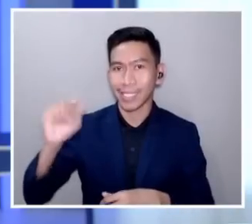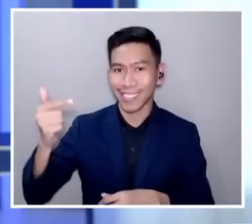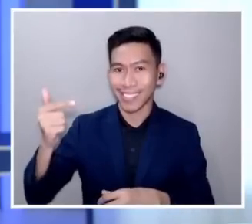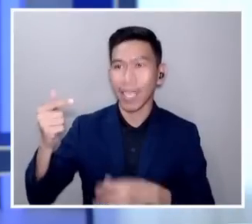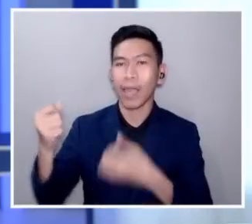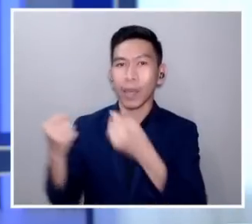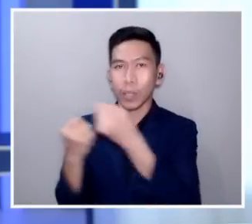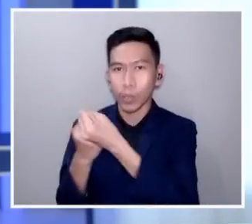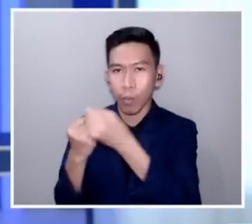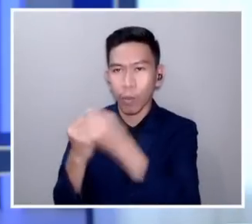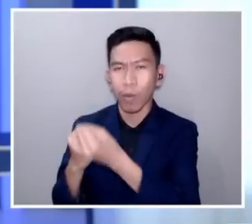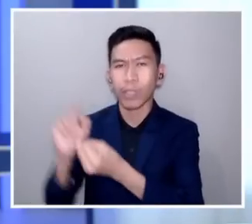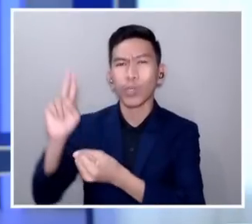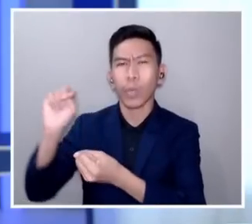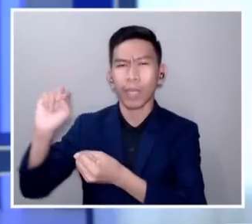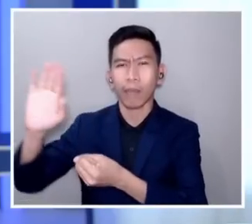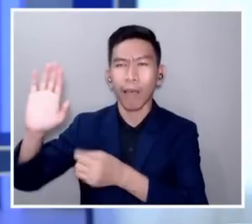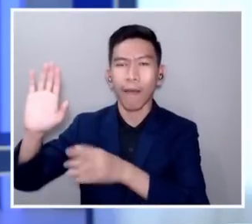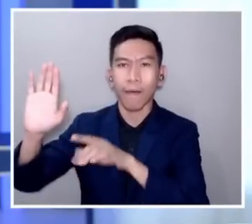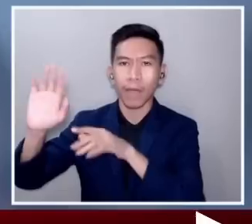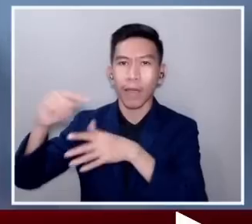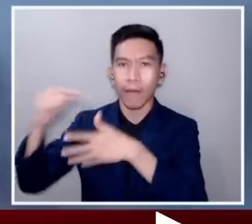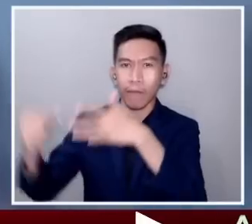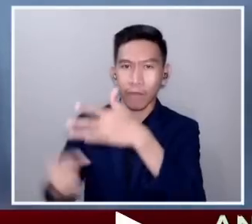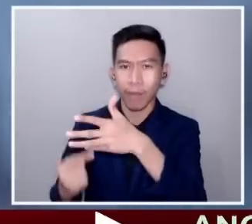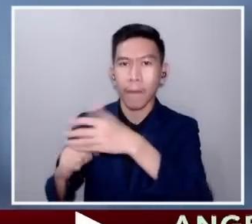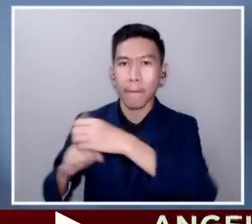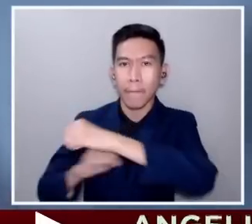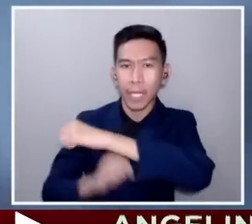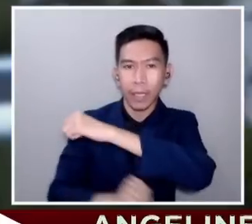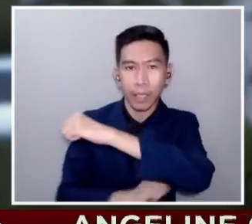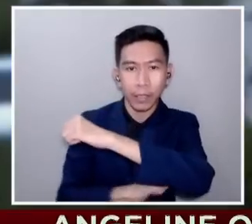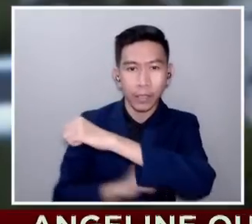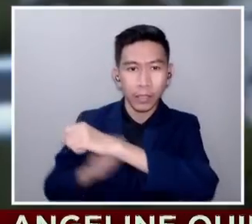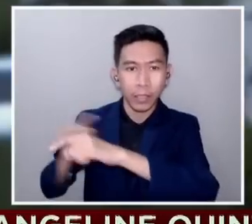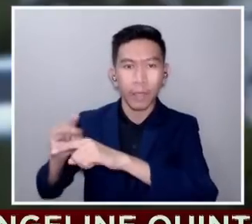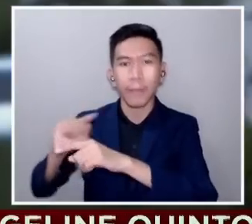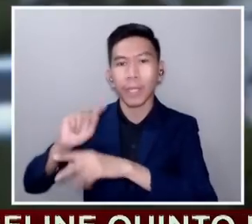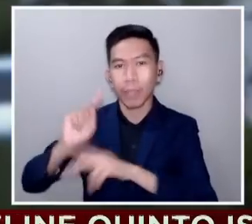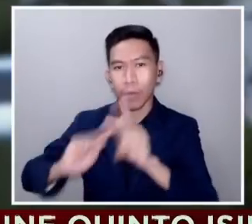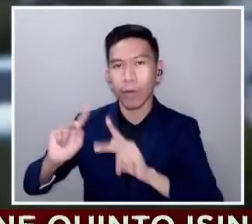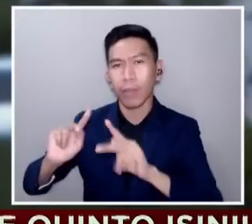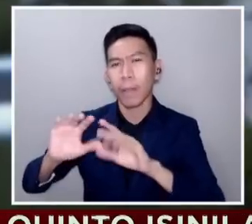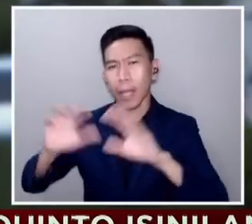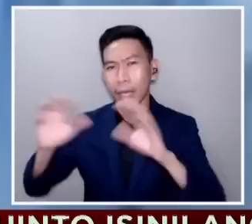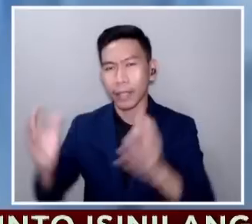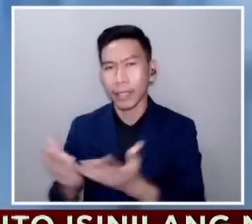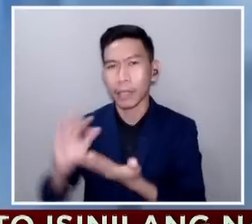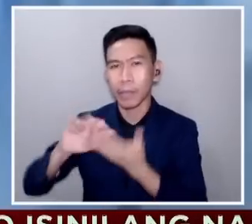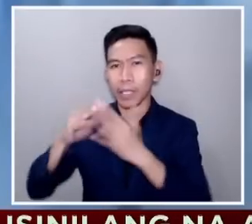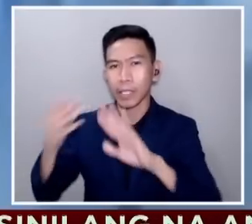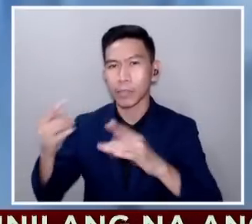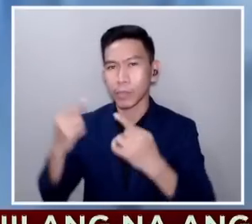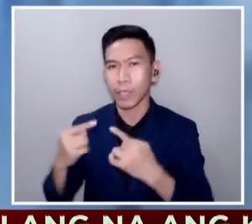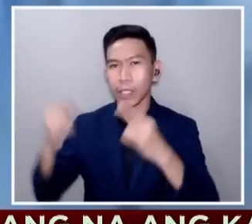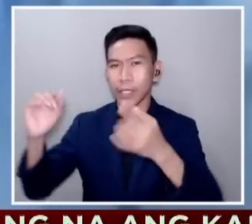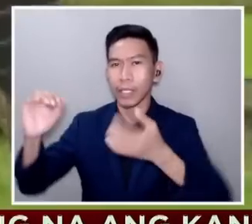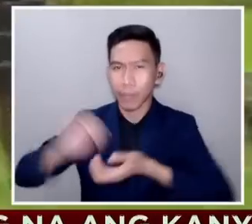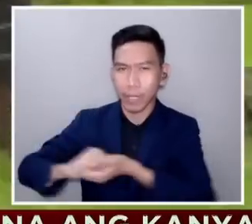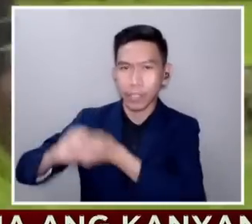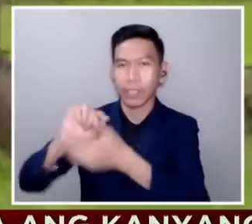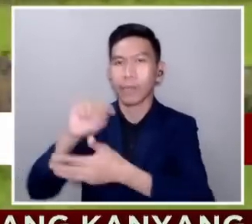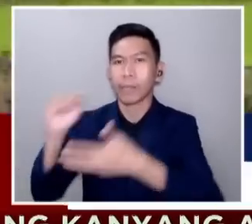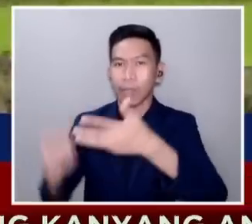may limang haligi, ang people, planet, peace, prosperity at partnerships. Ayon kay Ernesto